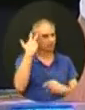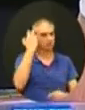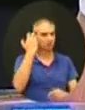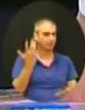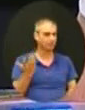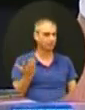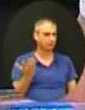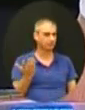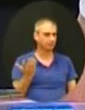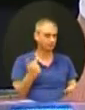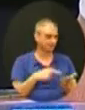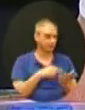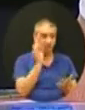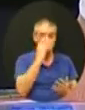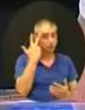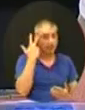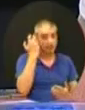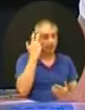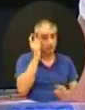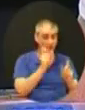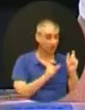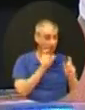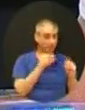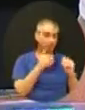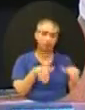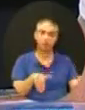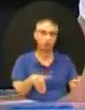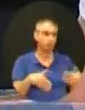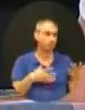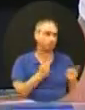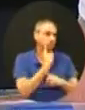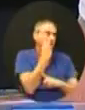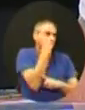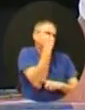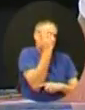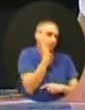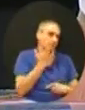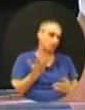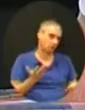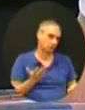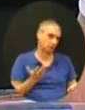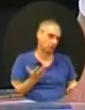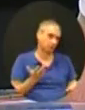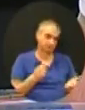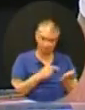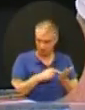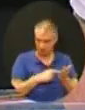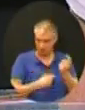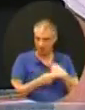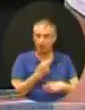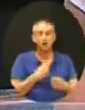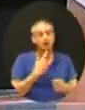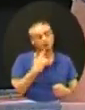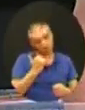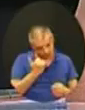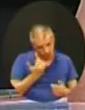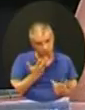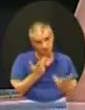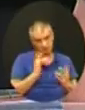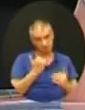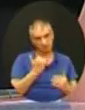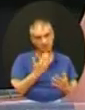לחיי. אחוז התאבדויות בין אנשים עם מוגבלות הוא מאוד גבוה. על רקע כלכלי. על רקע, כן,